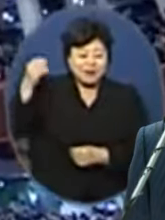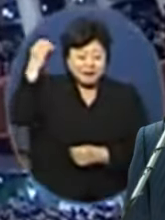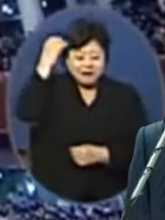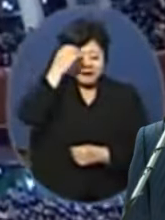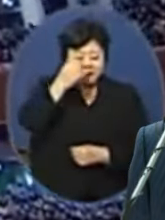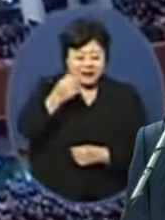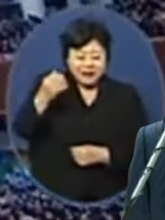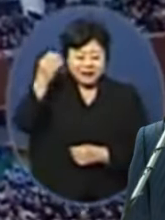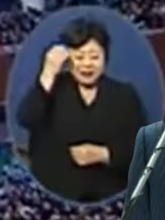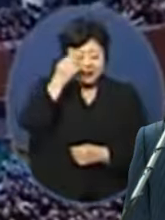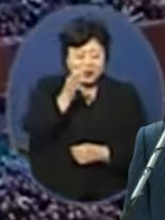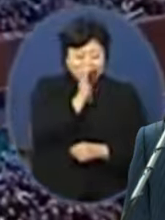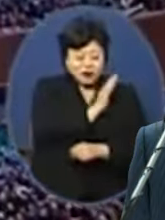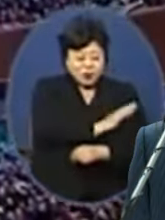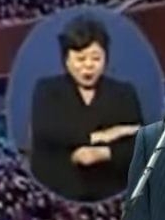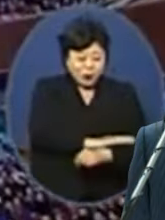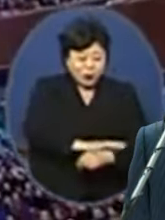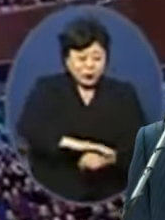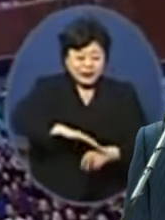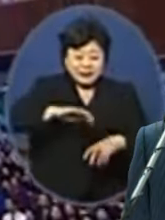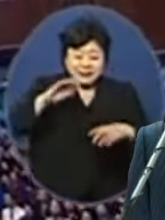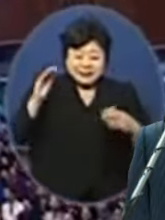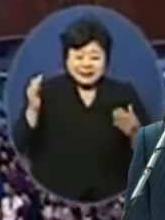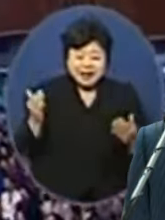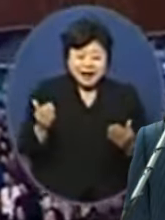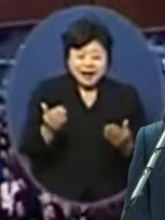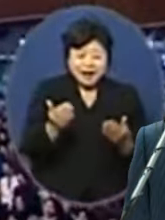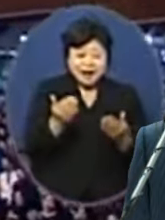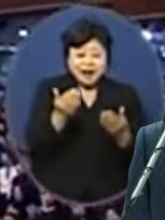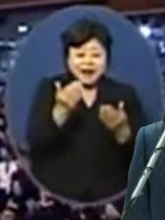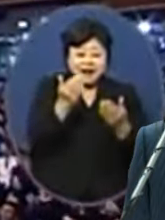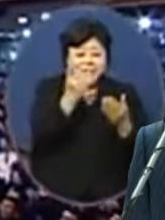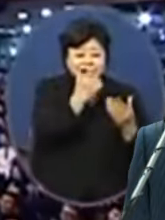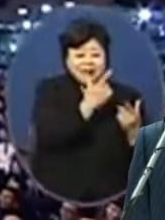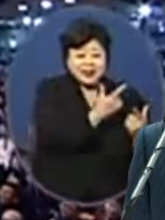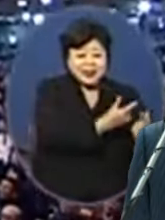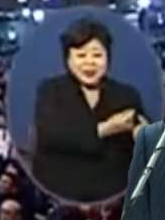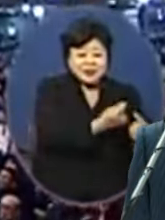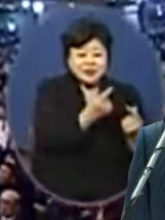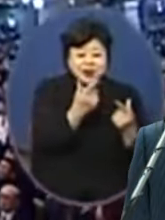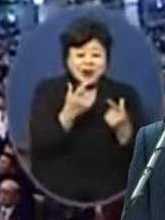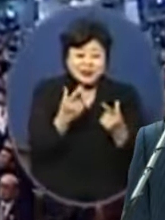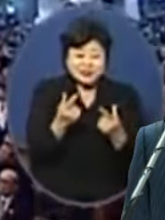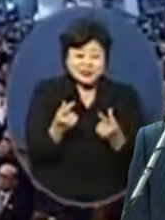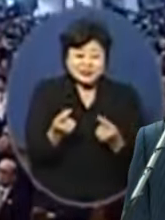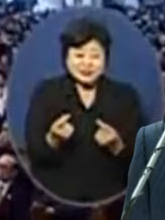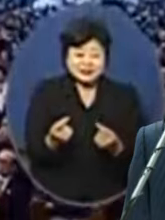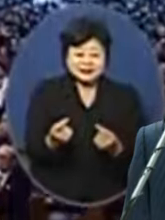자요 내 원이 잘내